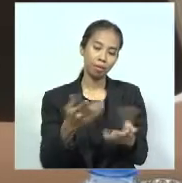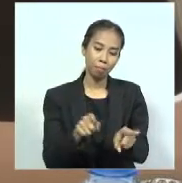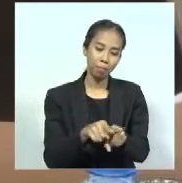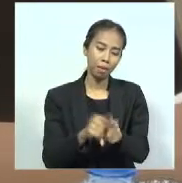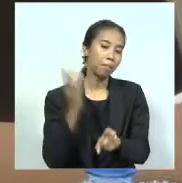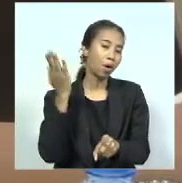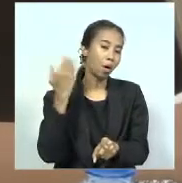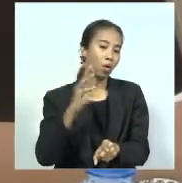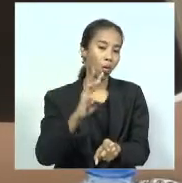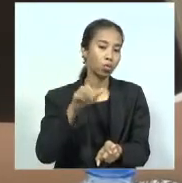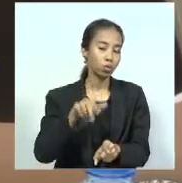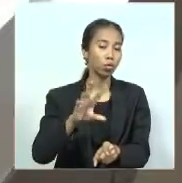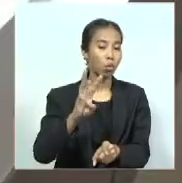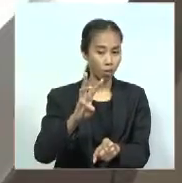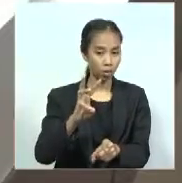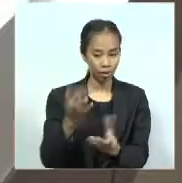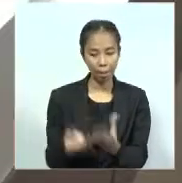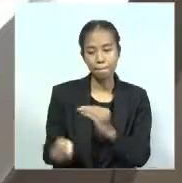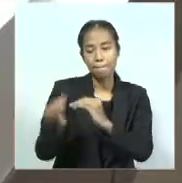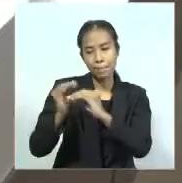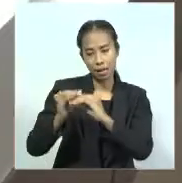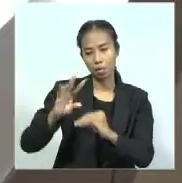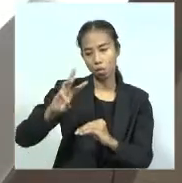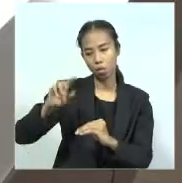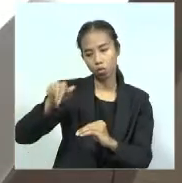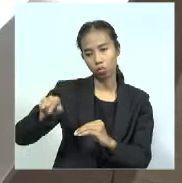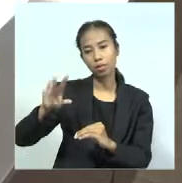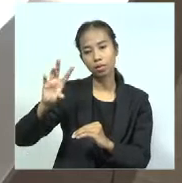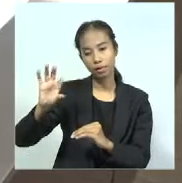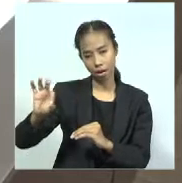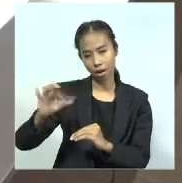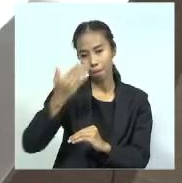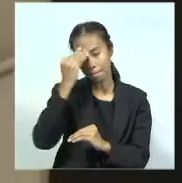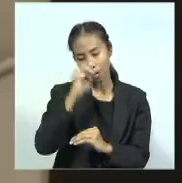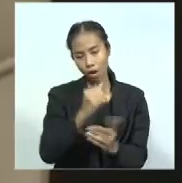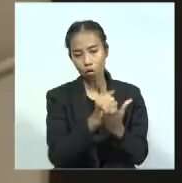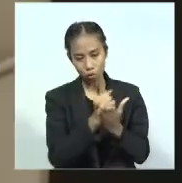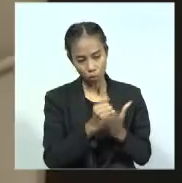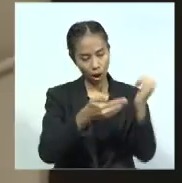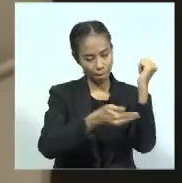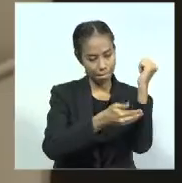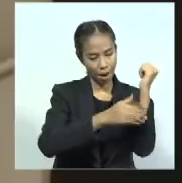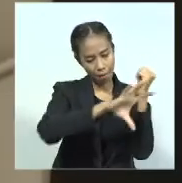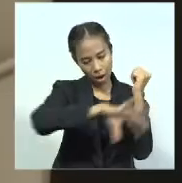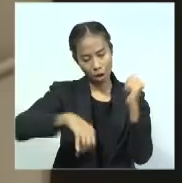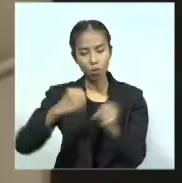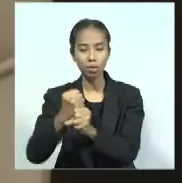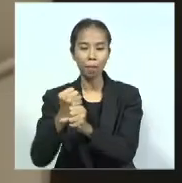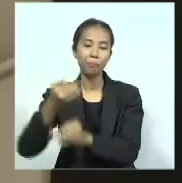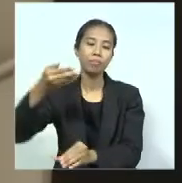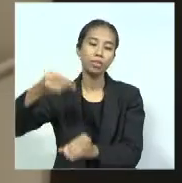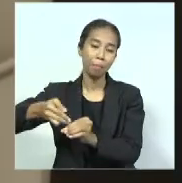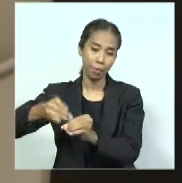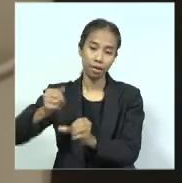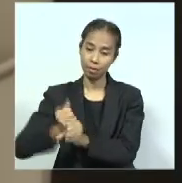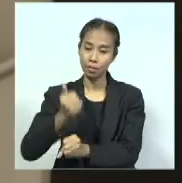ละ 6.6 ในปัจจุบันมาเป็นร้อยละ 6.9 ซึ่งจะสามารถช่วยดูดซับน้ำมันปาล์มดิบเพิ่มขึ้นได้อีก 80,000 ตันต่อ